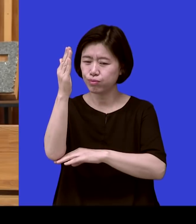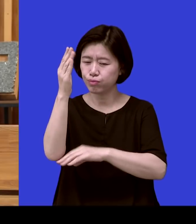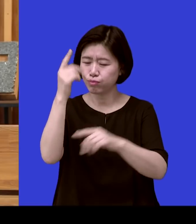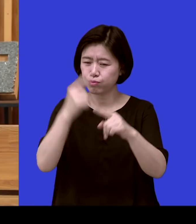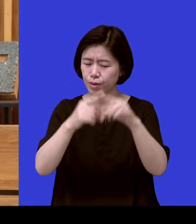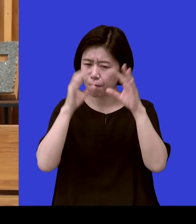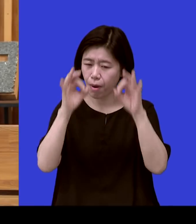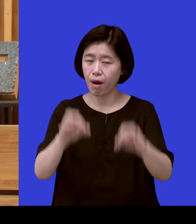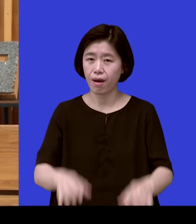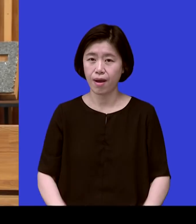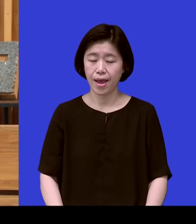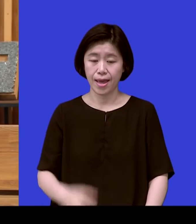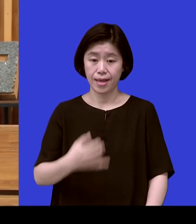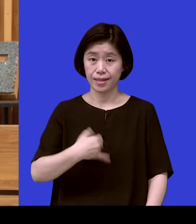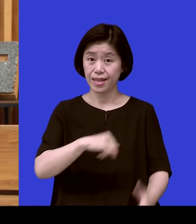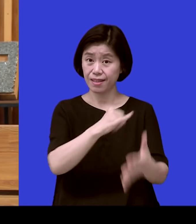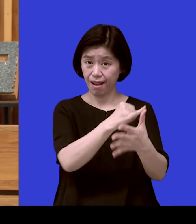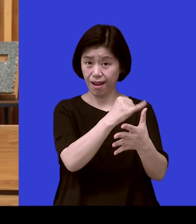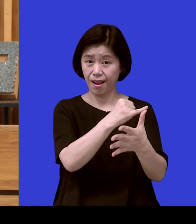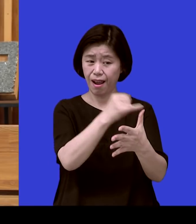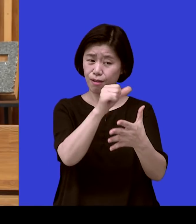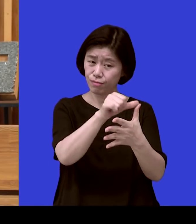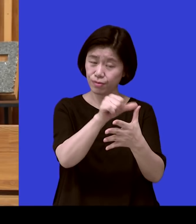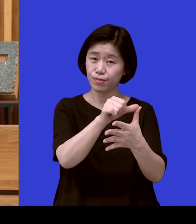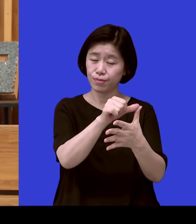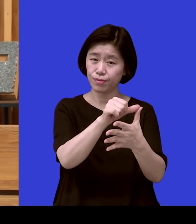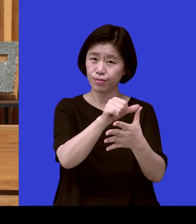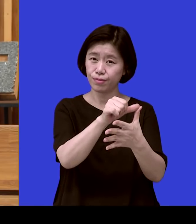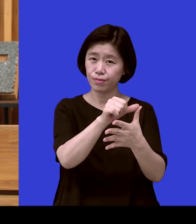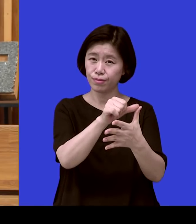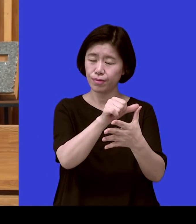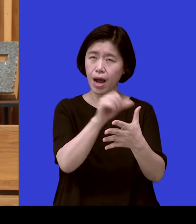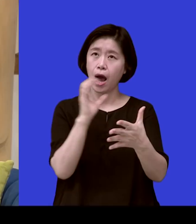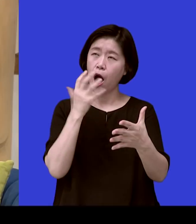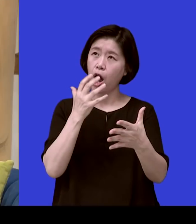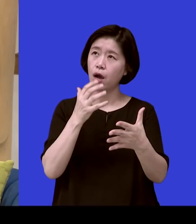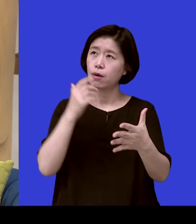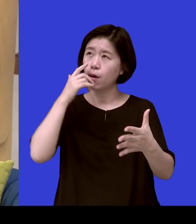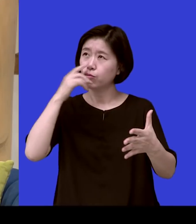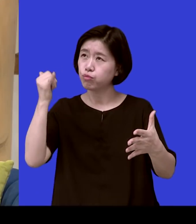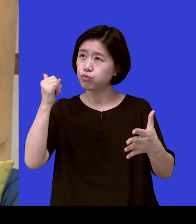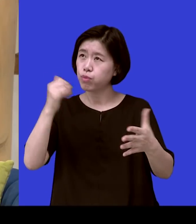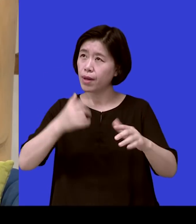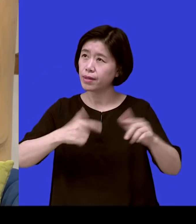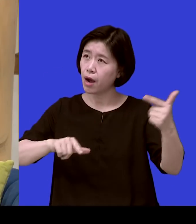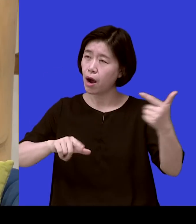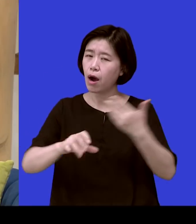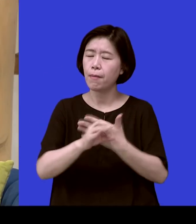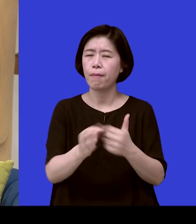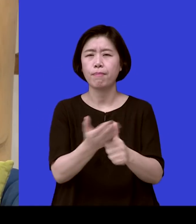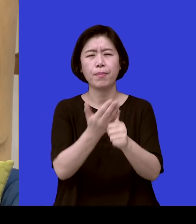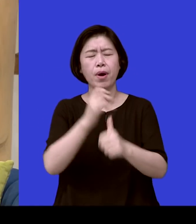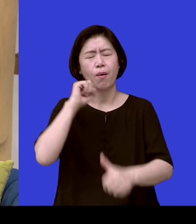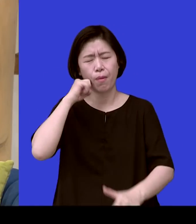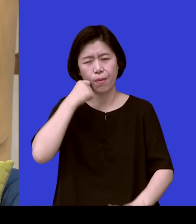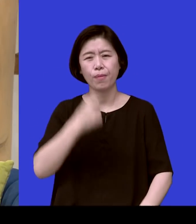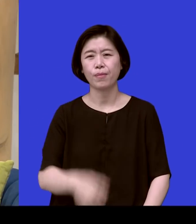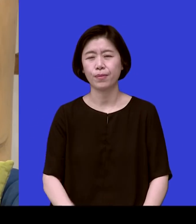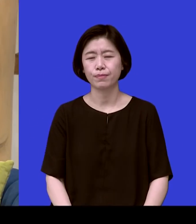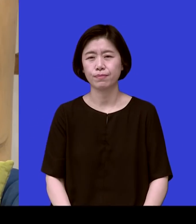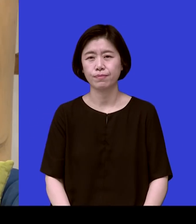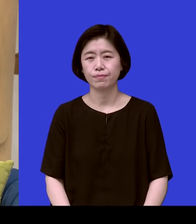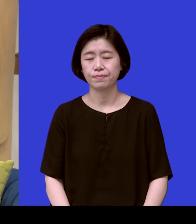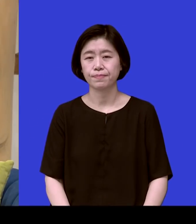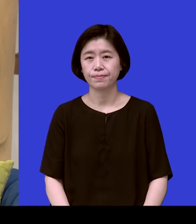어려워요. 예. 예, 둘째 아이가 엄마하고 다르면 또 조금 쉬운데 예. 저희 큰 아이는 정말 저하고 많이 다르고